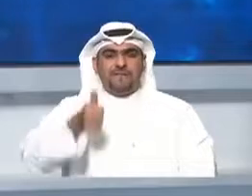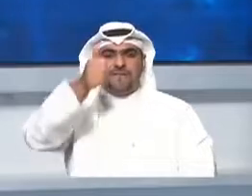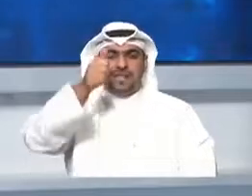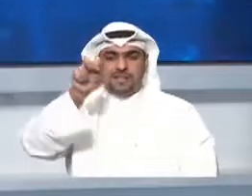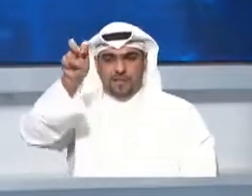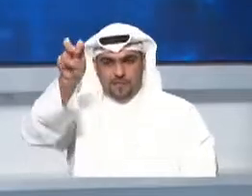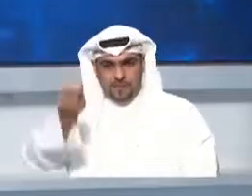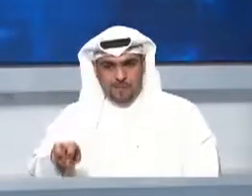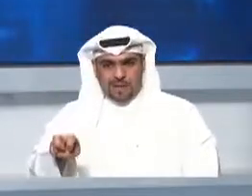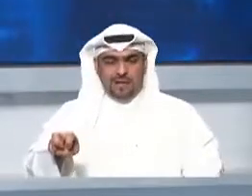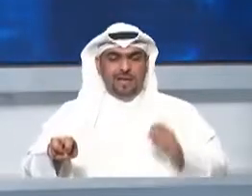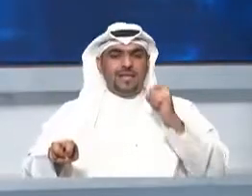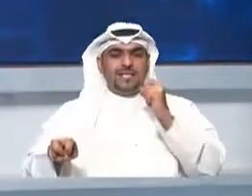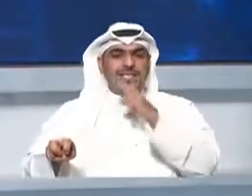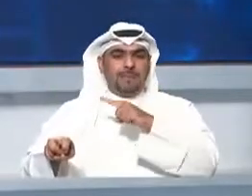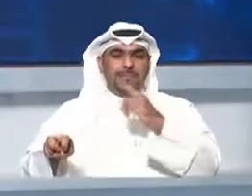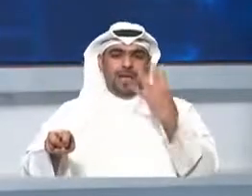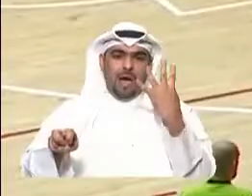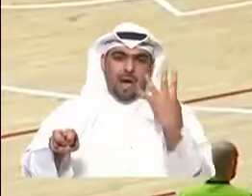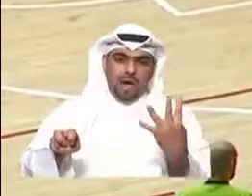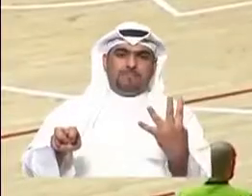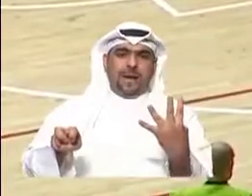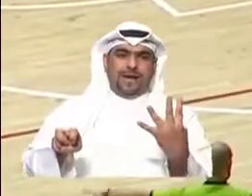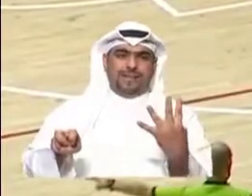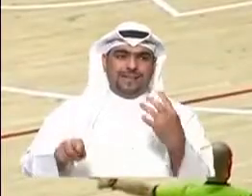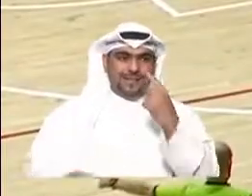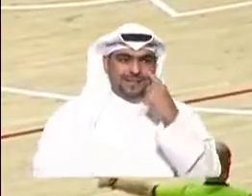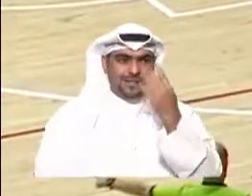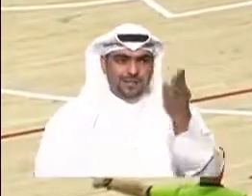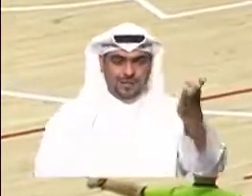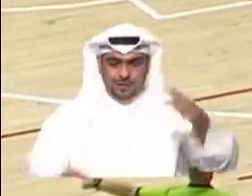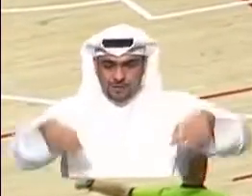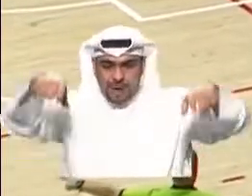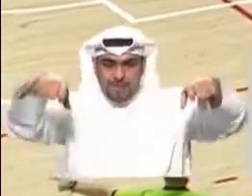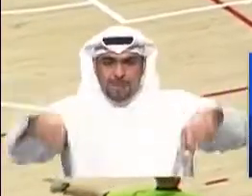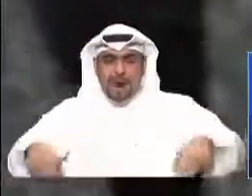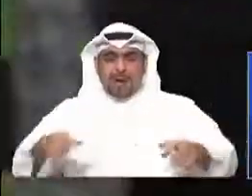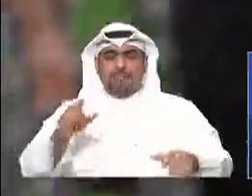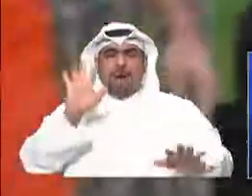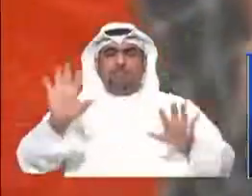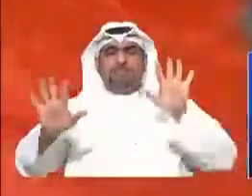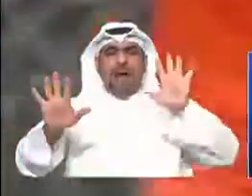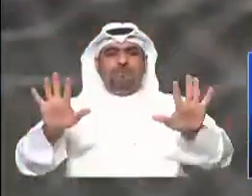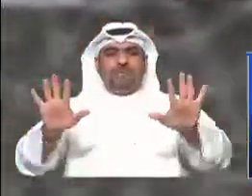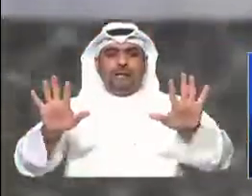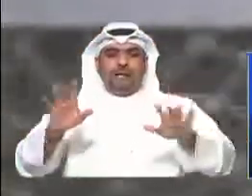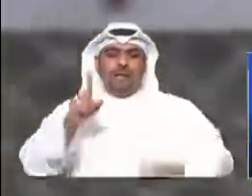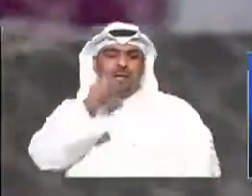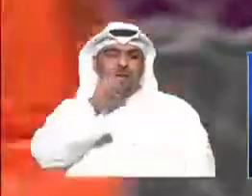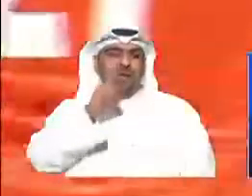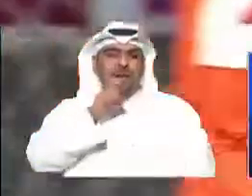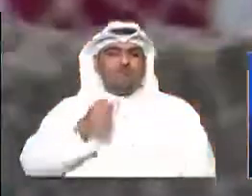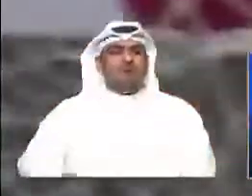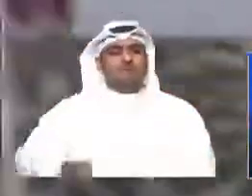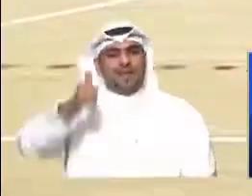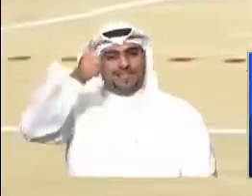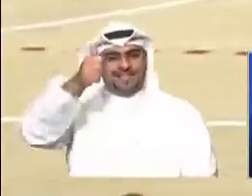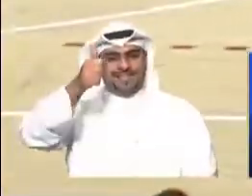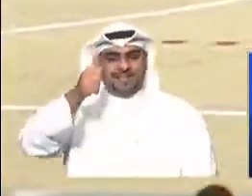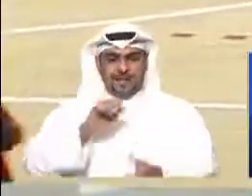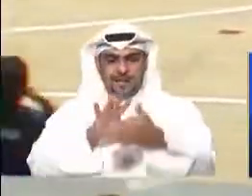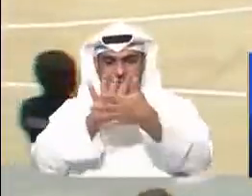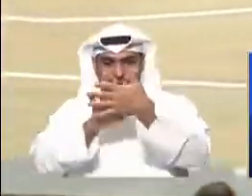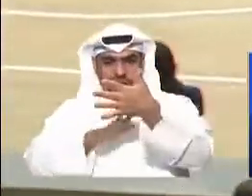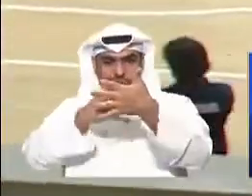أربعة ضمن مواجهة الجولة الثالثة من الدوري العام لكرة القدم للصالات. بهذا الفوز رفع